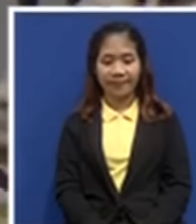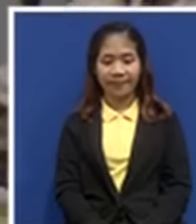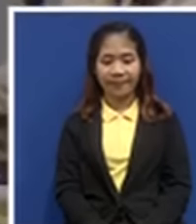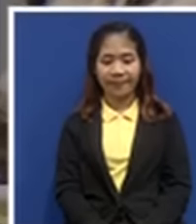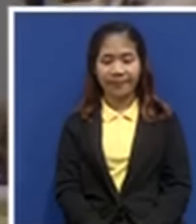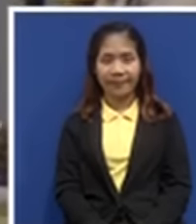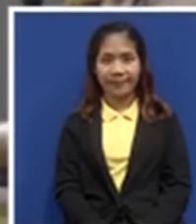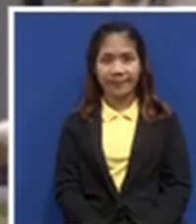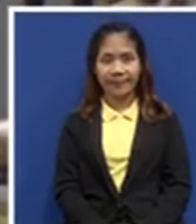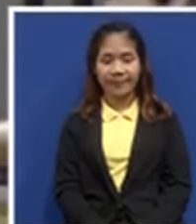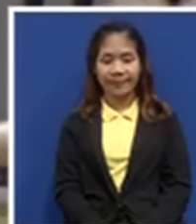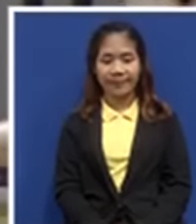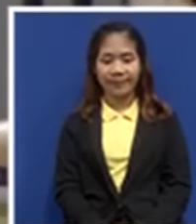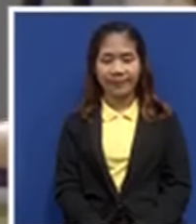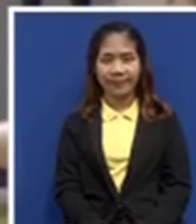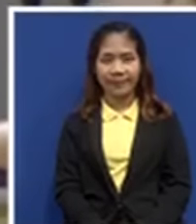ครับ